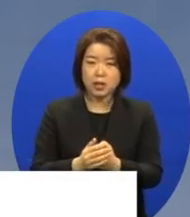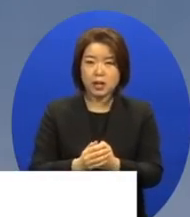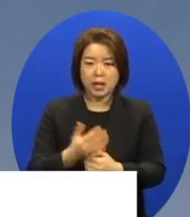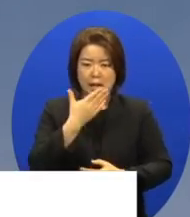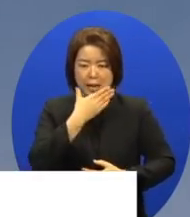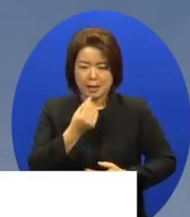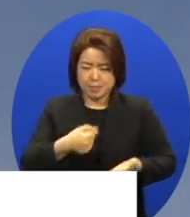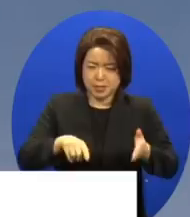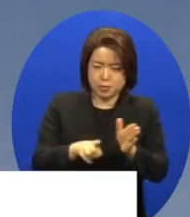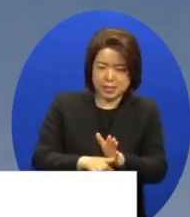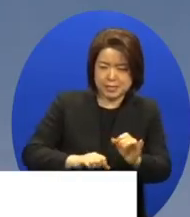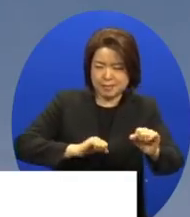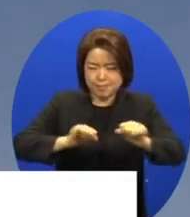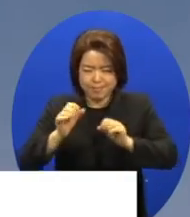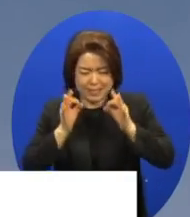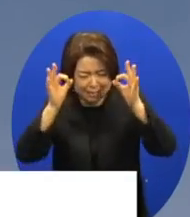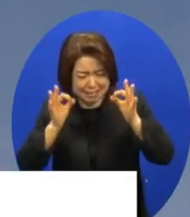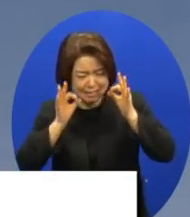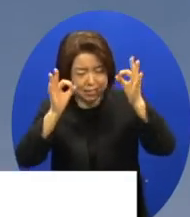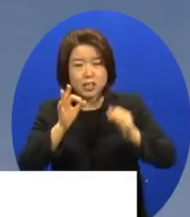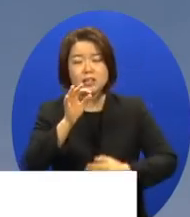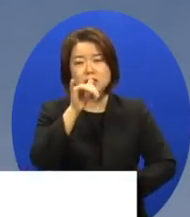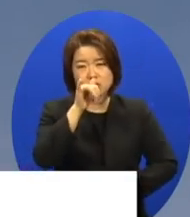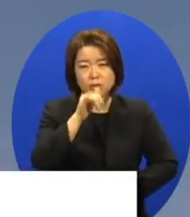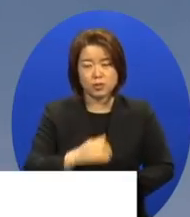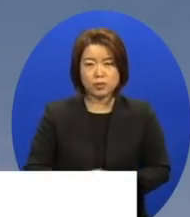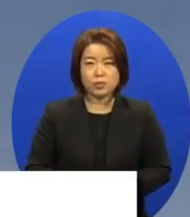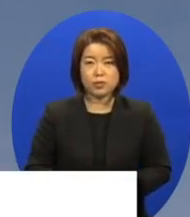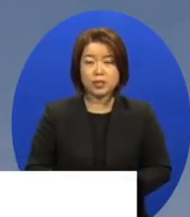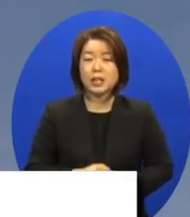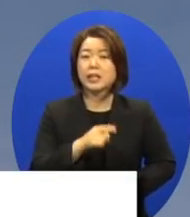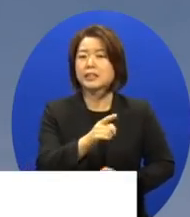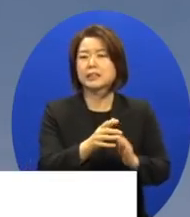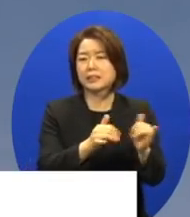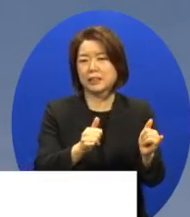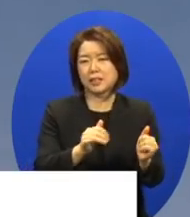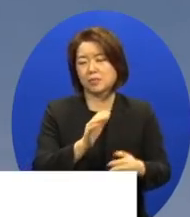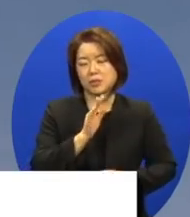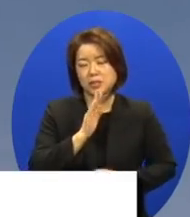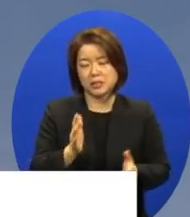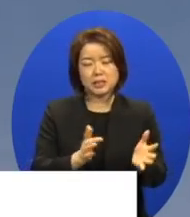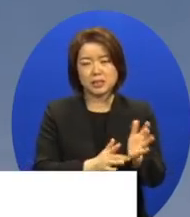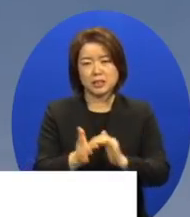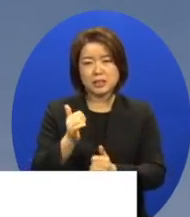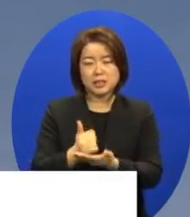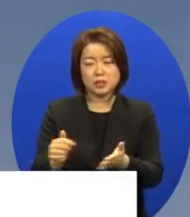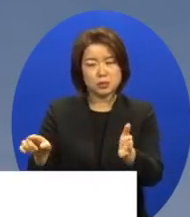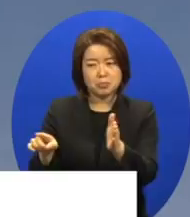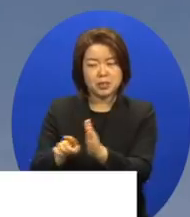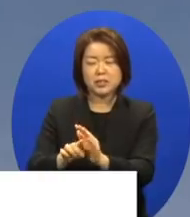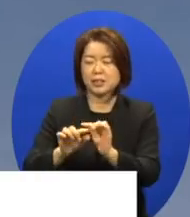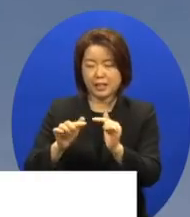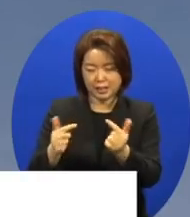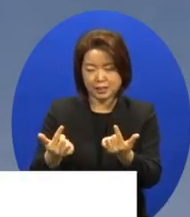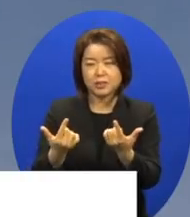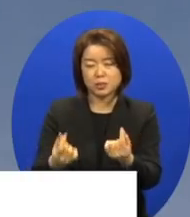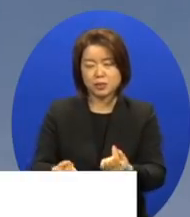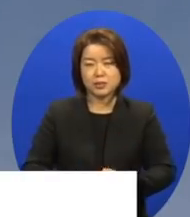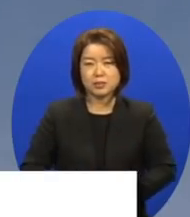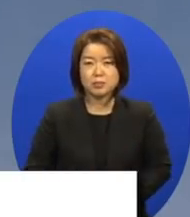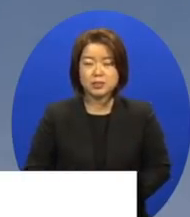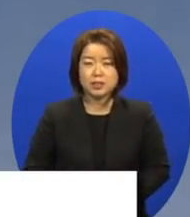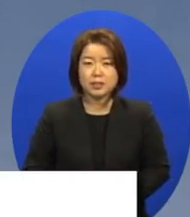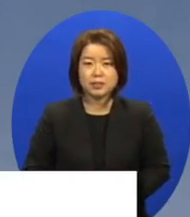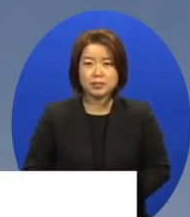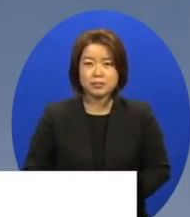발버둥을 치는 거죠 그 사람은 진짜 예수님을 믿고 있었던 게 아니었던 겁니다